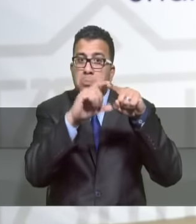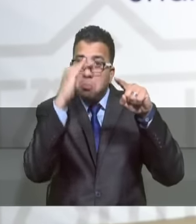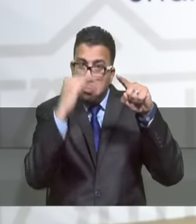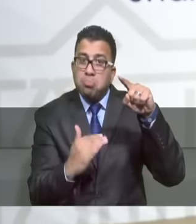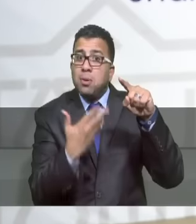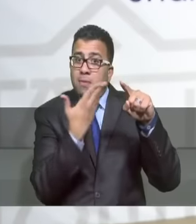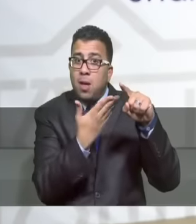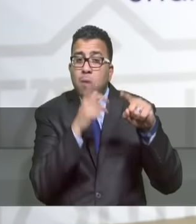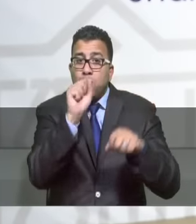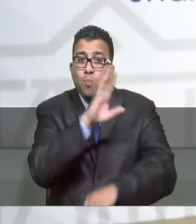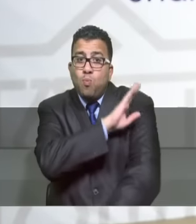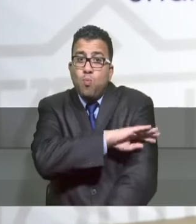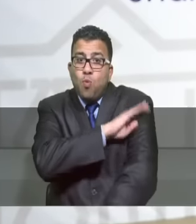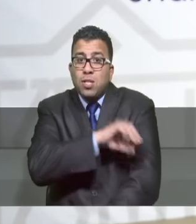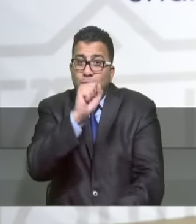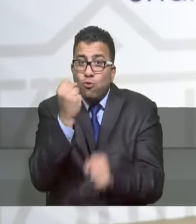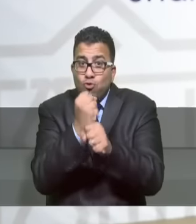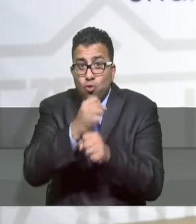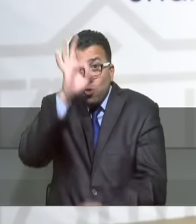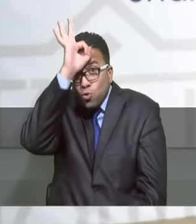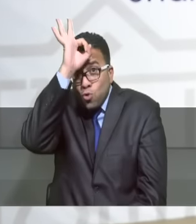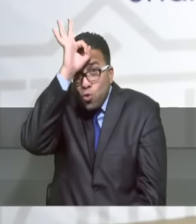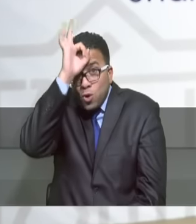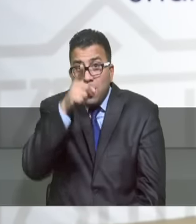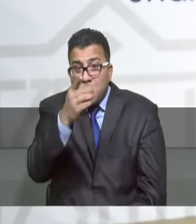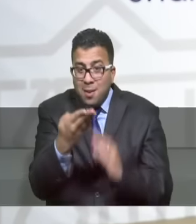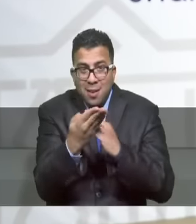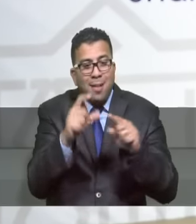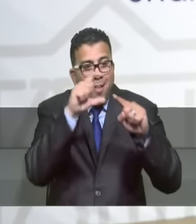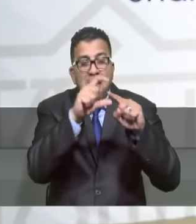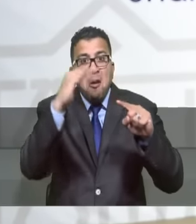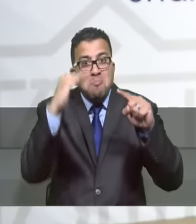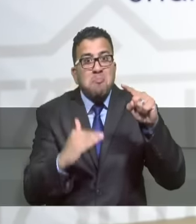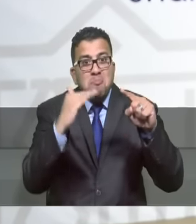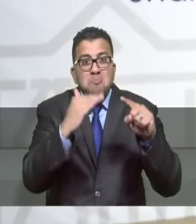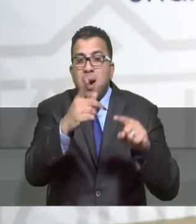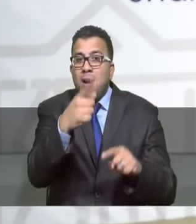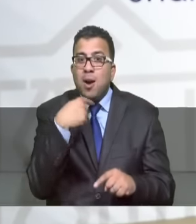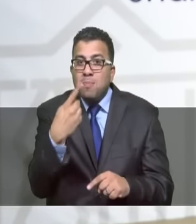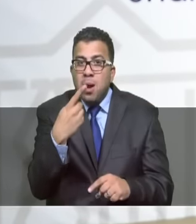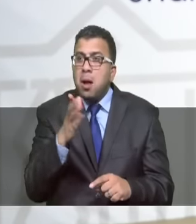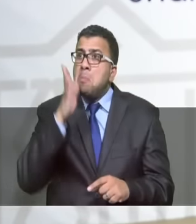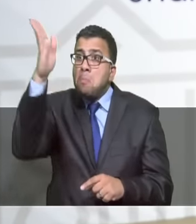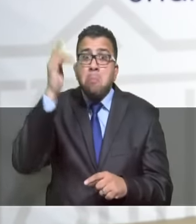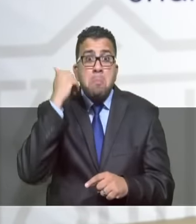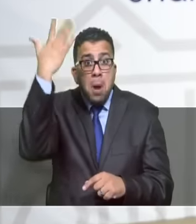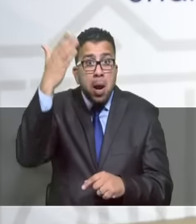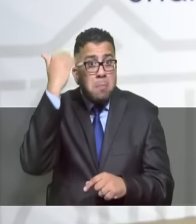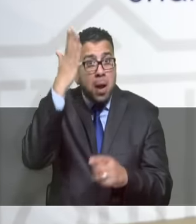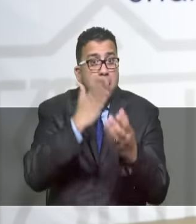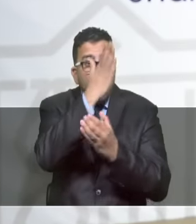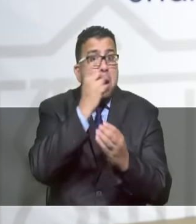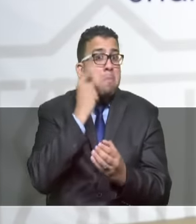تهيئ لموظف القيادة العامة أن يكون سعيد في هذه الخصومات كلها، سواء كانت خارج الدولة أو داخل